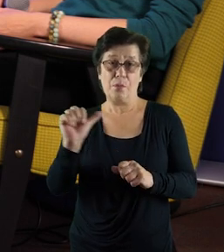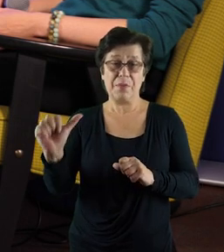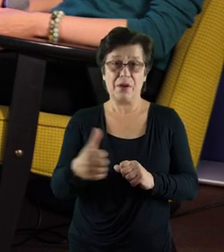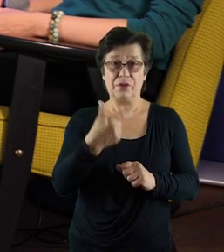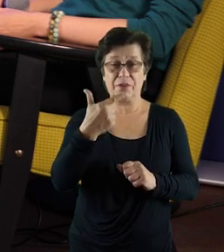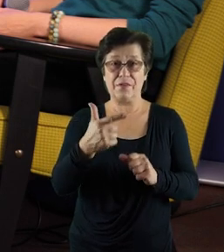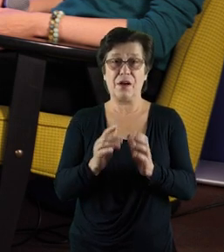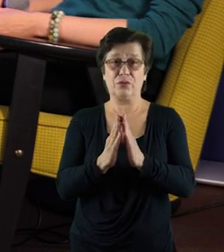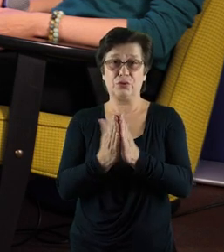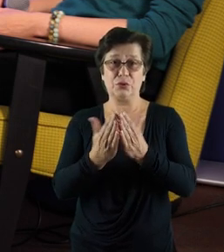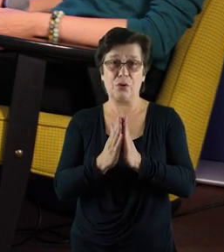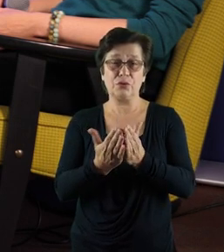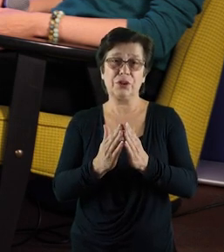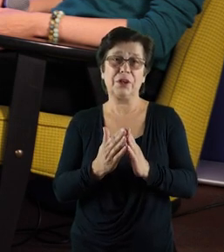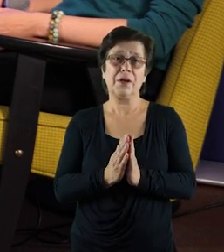wokół takiej